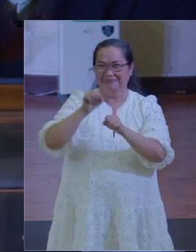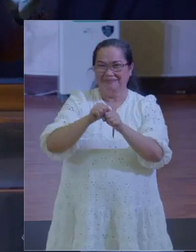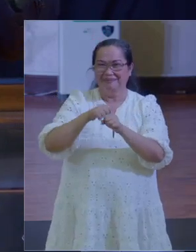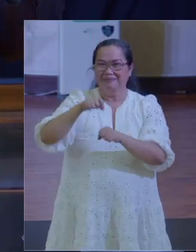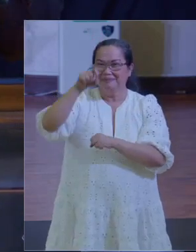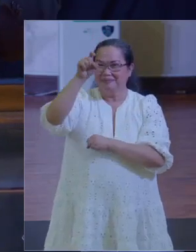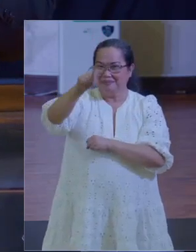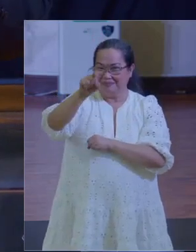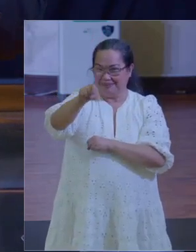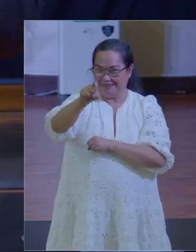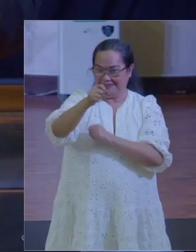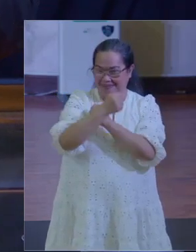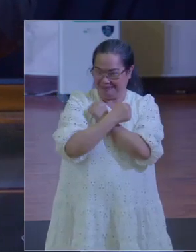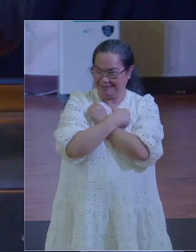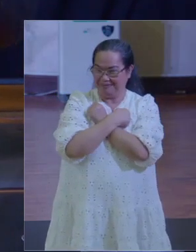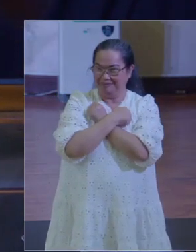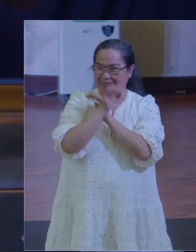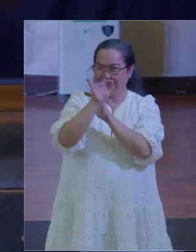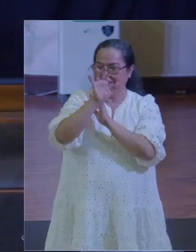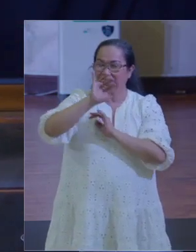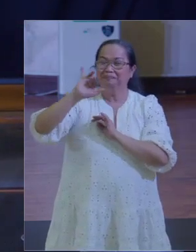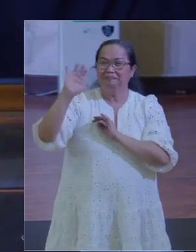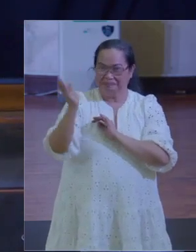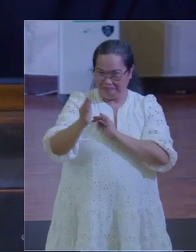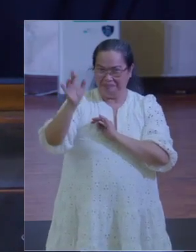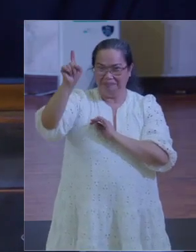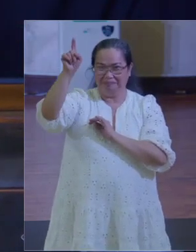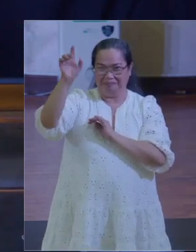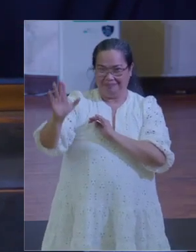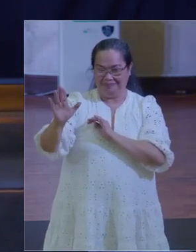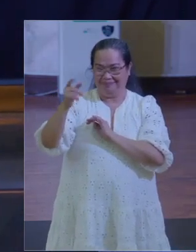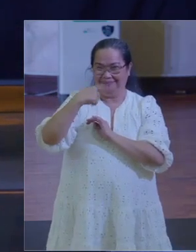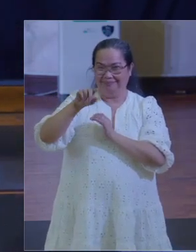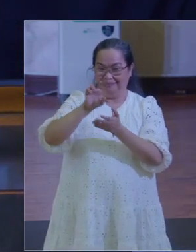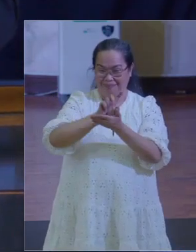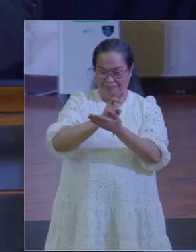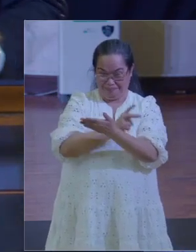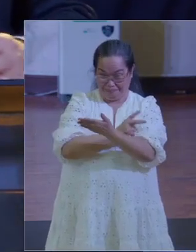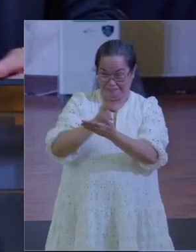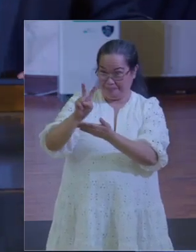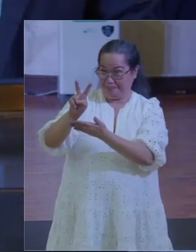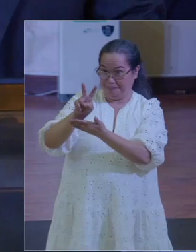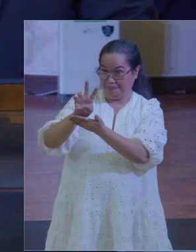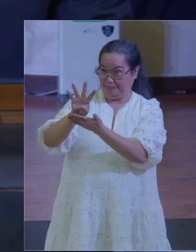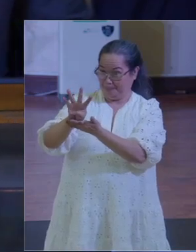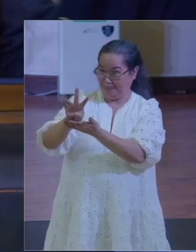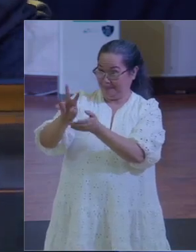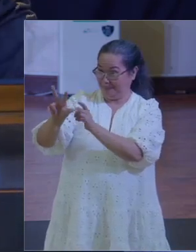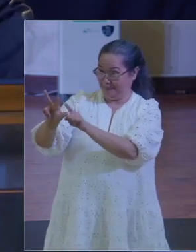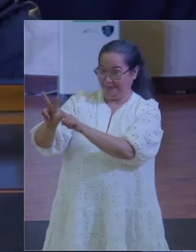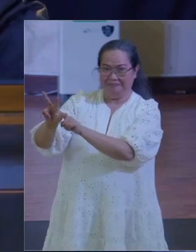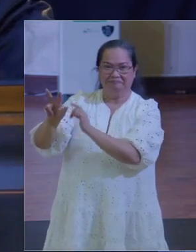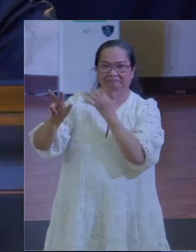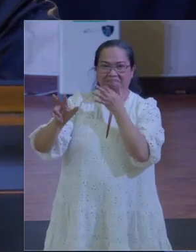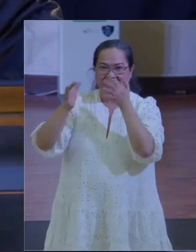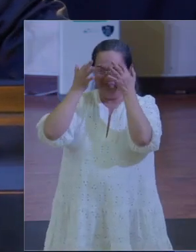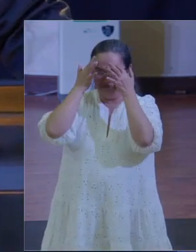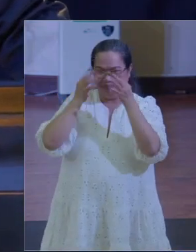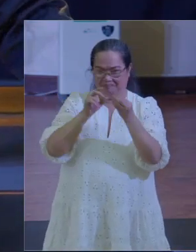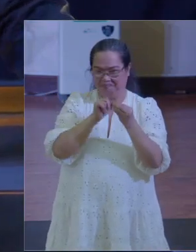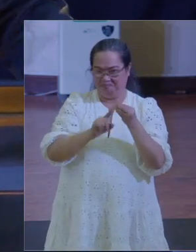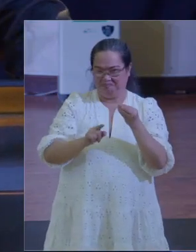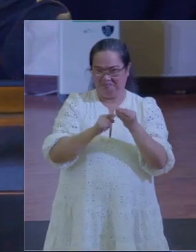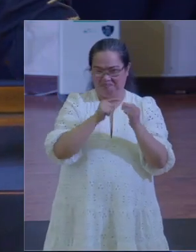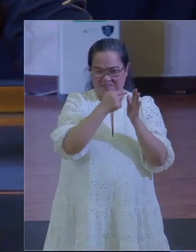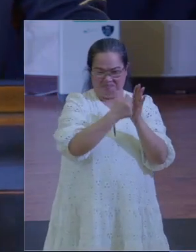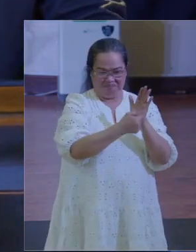at maawain katulad ng ating Diyos Ama. At ikatlo, bago yung verse 43, hindi mapaghusgang ugali.